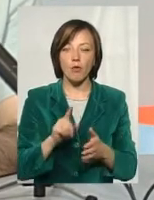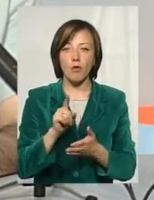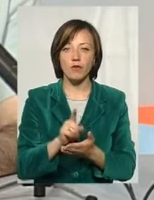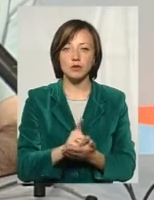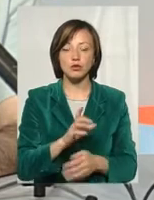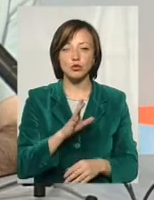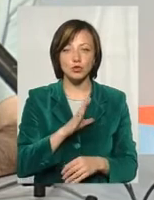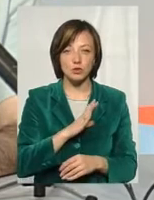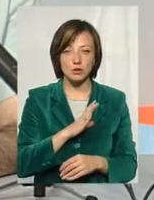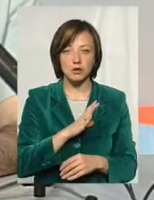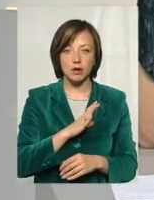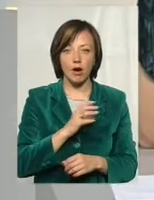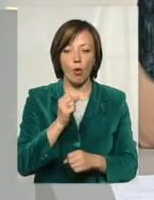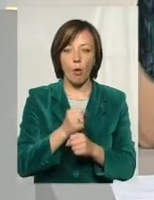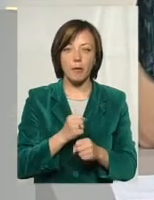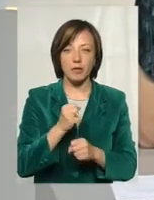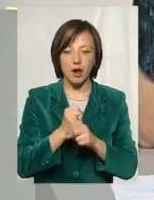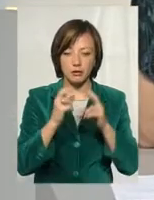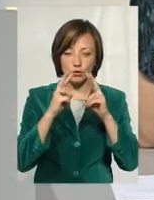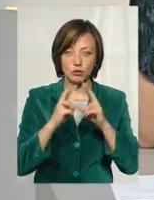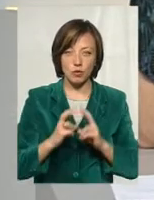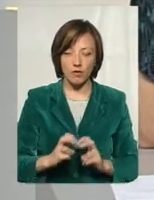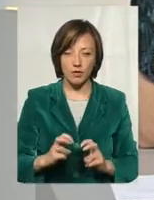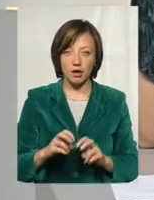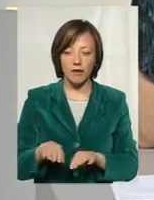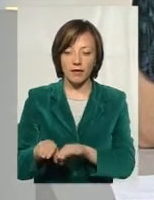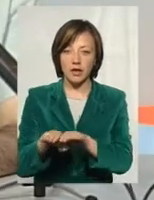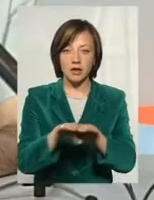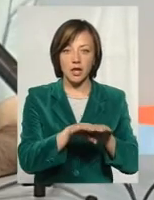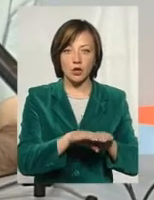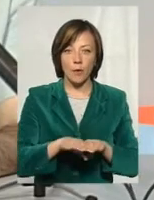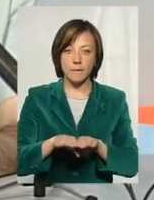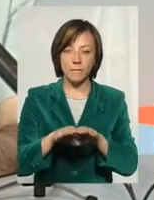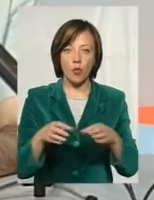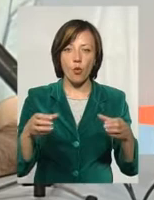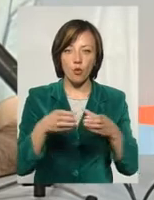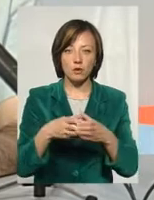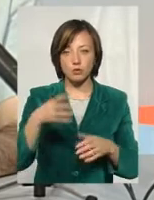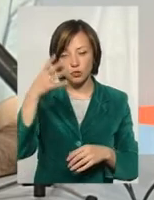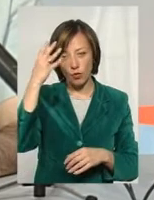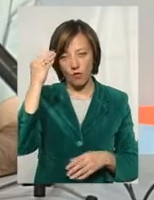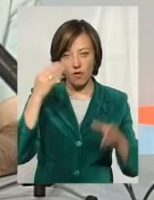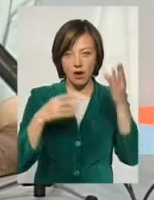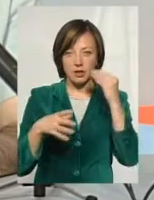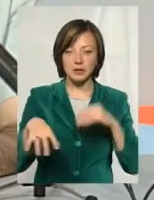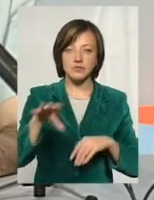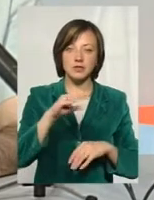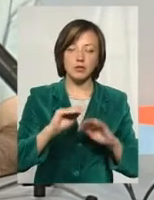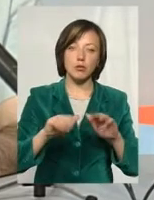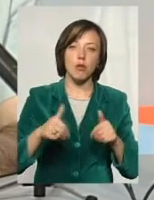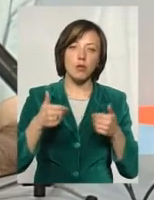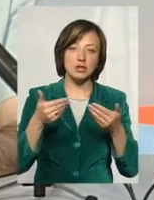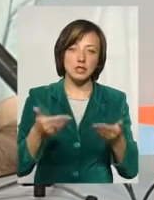бути опрацьоване в єдиному, скажімо, якомусь колі з урахуванням всіх